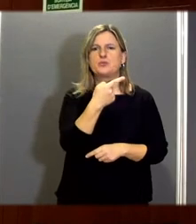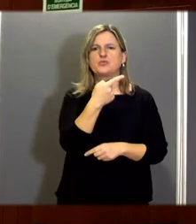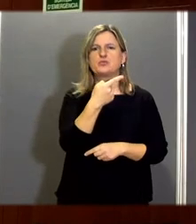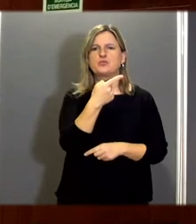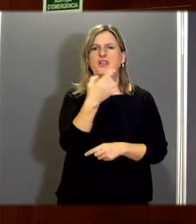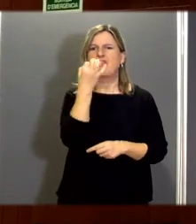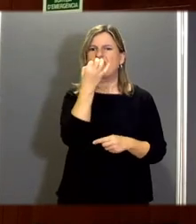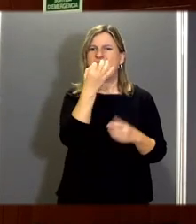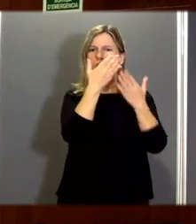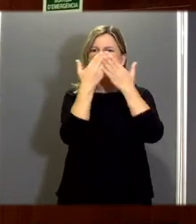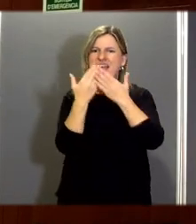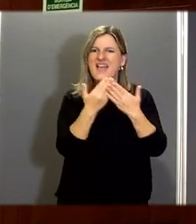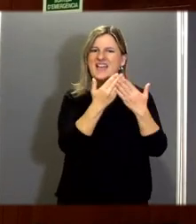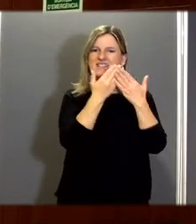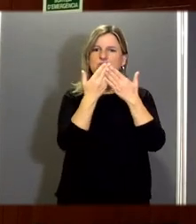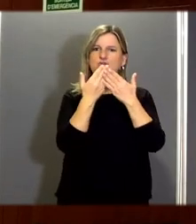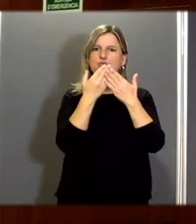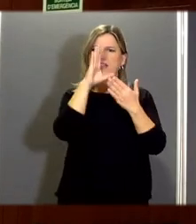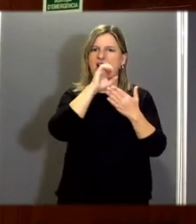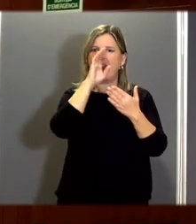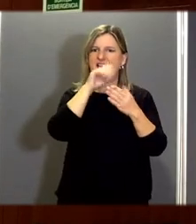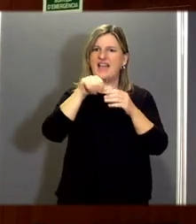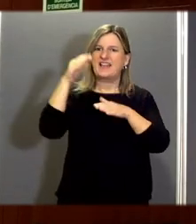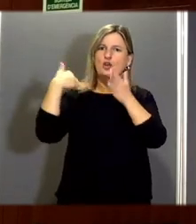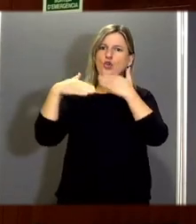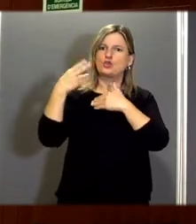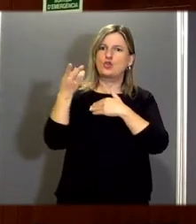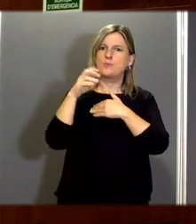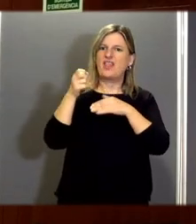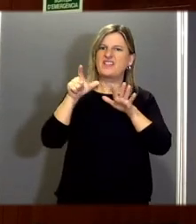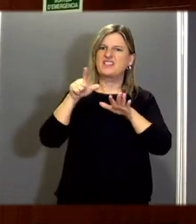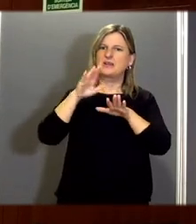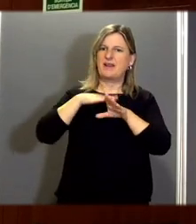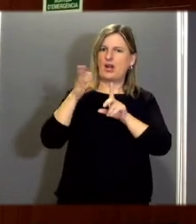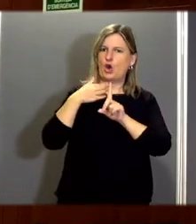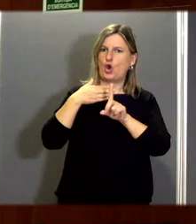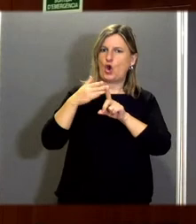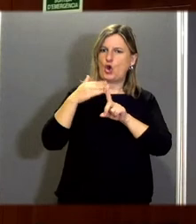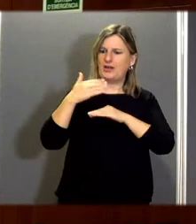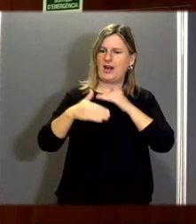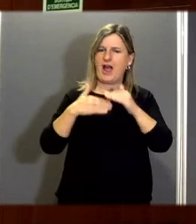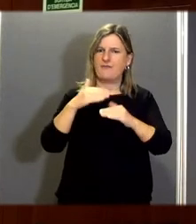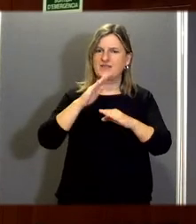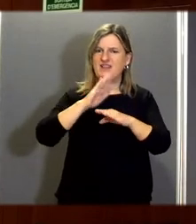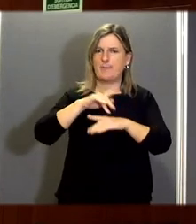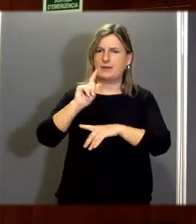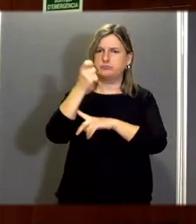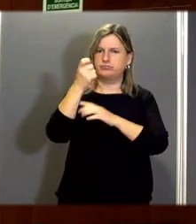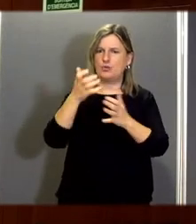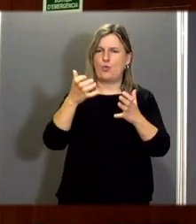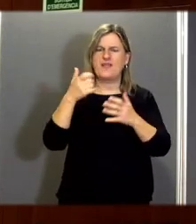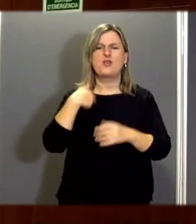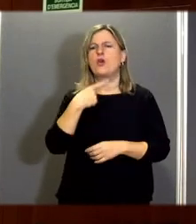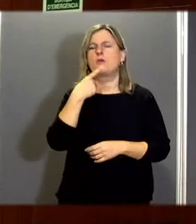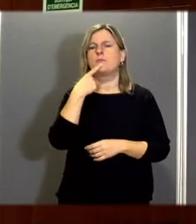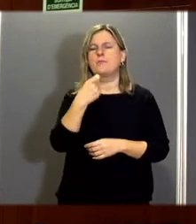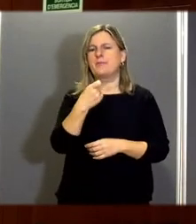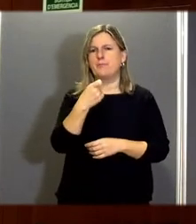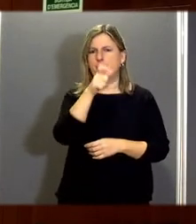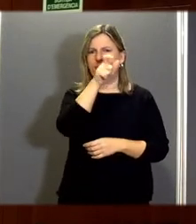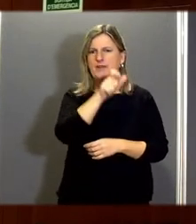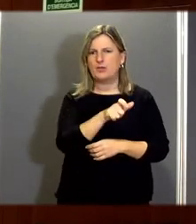d'estudiar els errors del 2017, però només per a corregir-los i per avançar i per a guanyar. Fins a quin punt és important